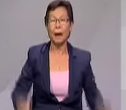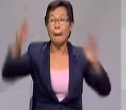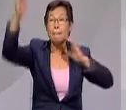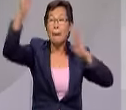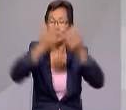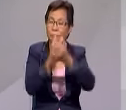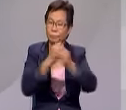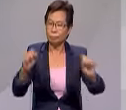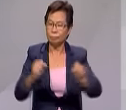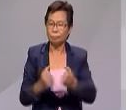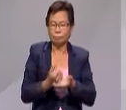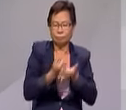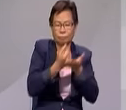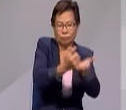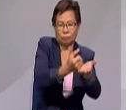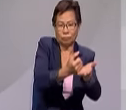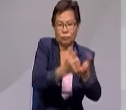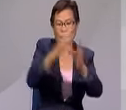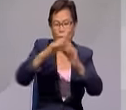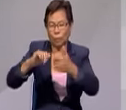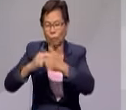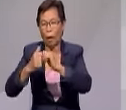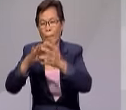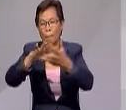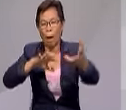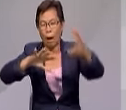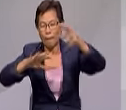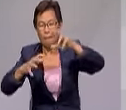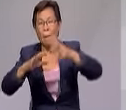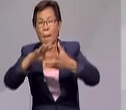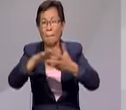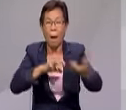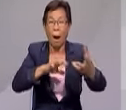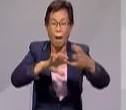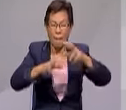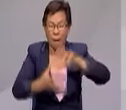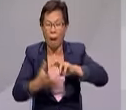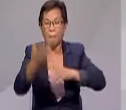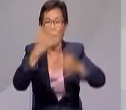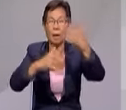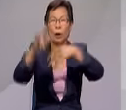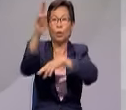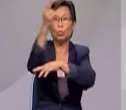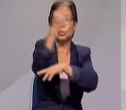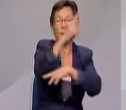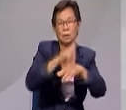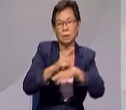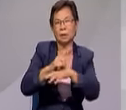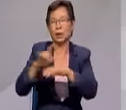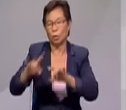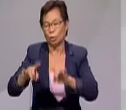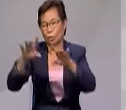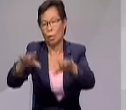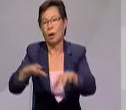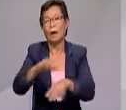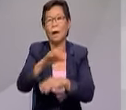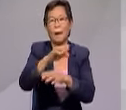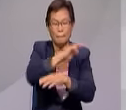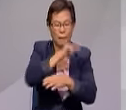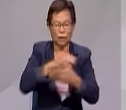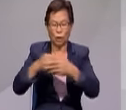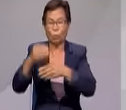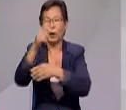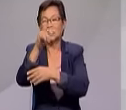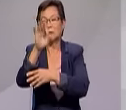Malaysia sedia menghulurkan bantuan bagi menangani bencana kebakaran hutan di Australia. Menteri Luar Datuk Saifuddin Abdullah menerusi laman Twitter turut